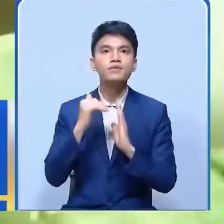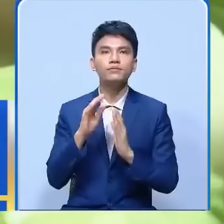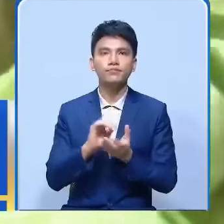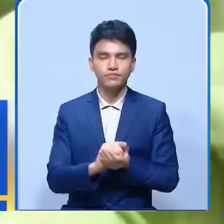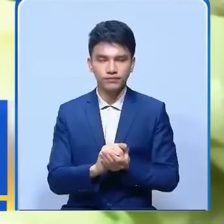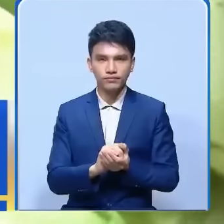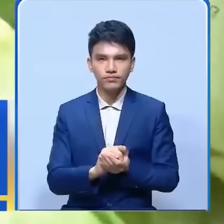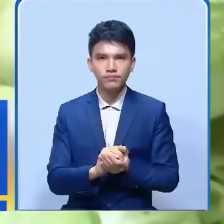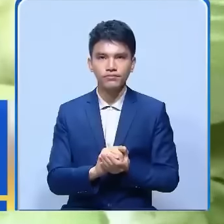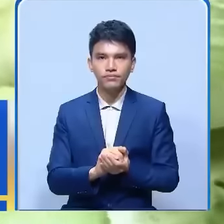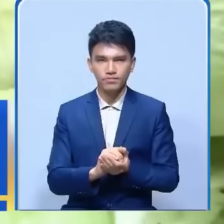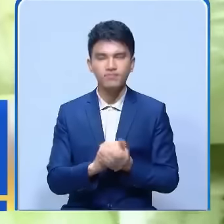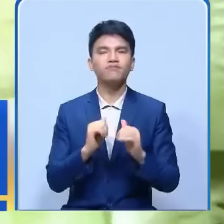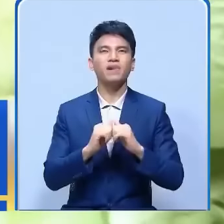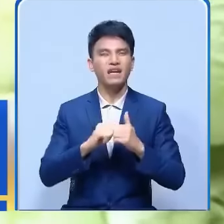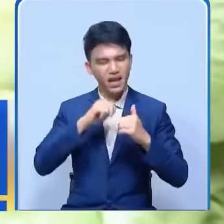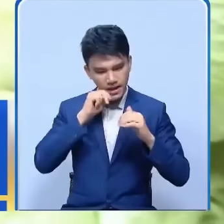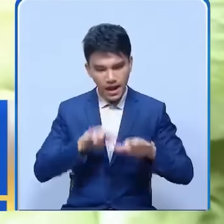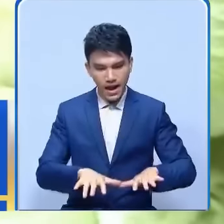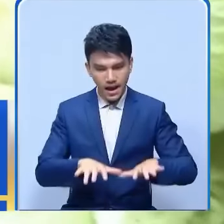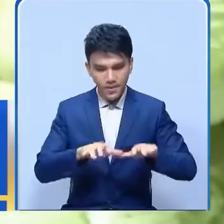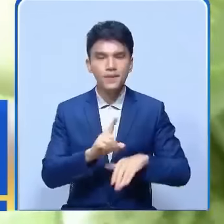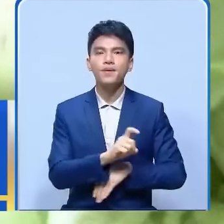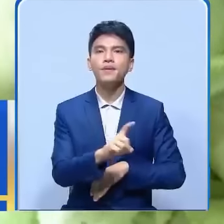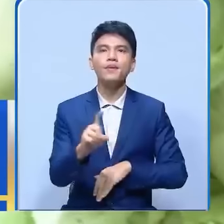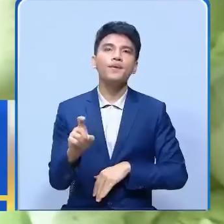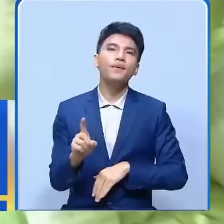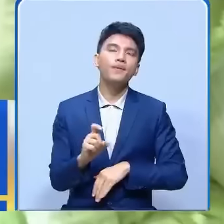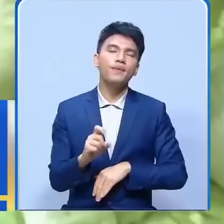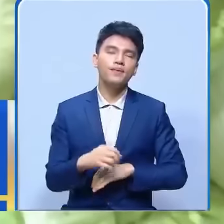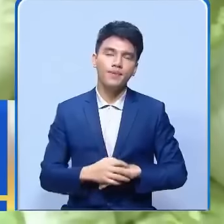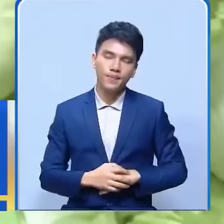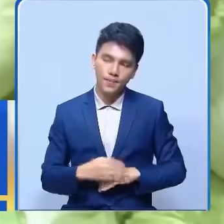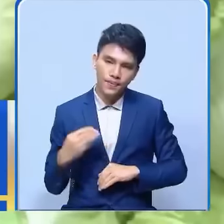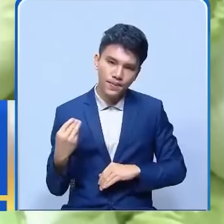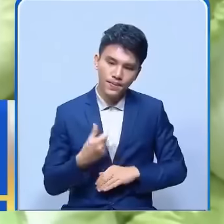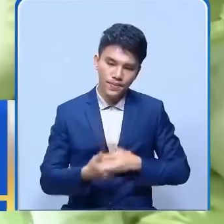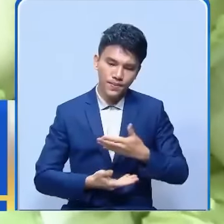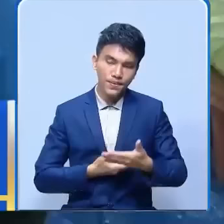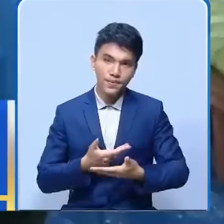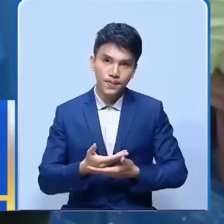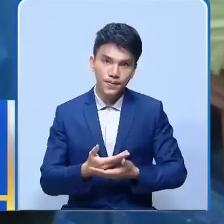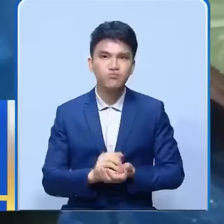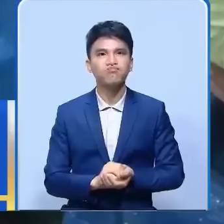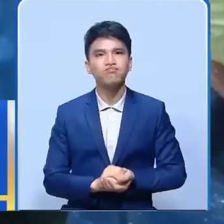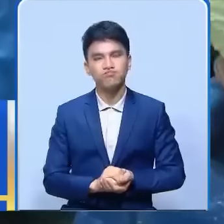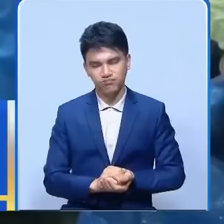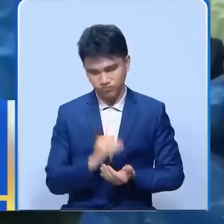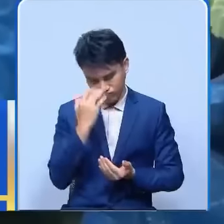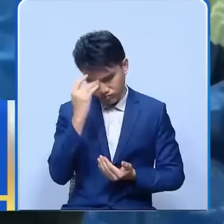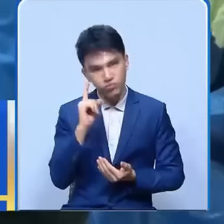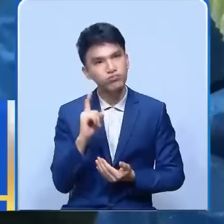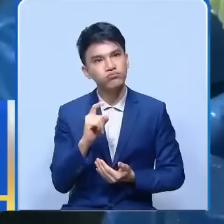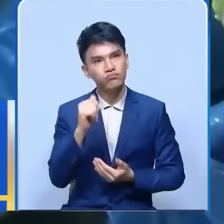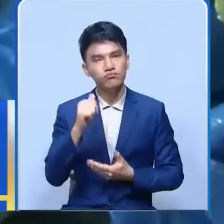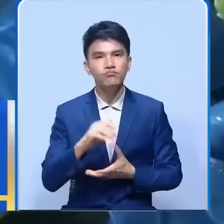ปลูกต้นหอมเจอพิษน้ำท่วมเข้าไปต้นหอมเสียหายหนักค่ะบางรายรีบตัดส่งขายทั้งที่ยังโตไม่เต็มที่เลยเพื่อไม่ให้ผลผลิตเสียหาย